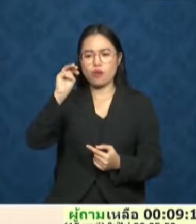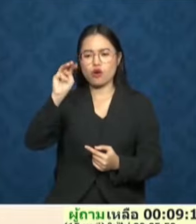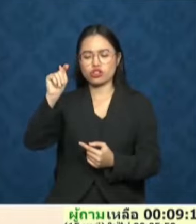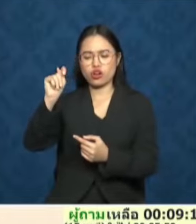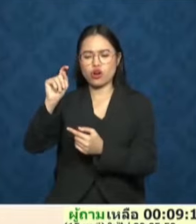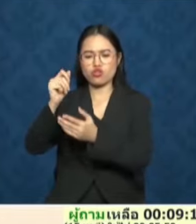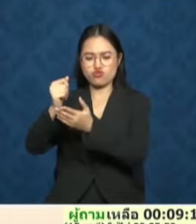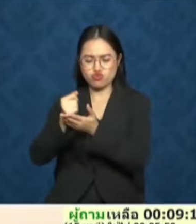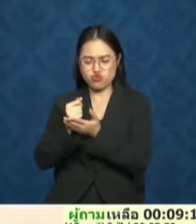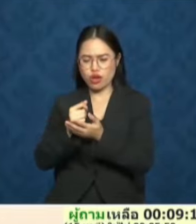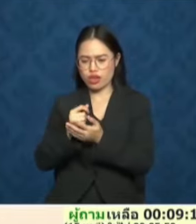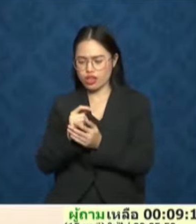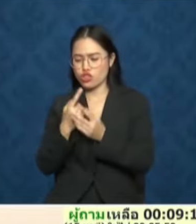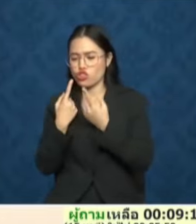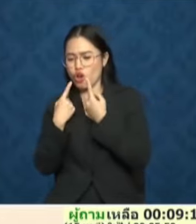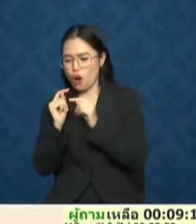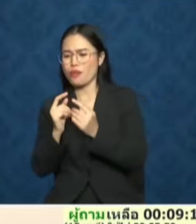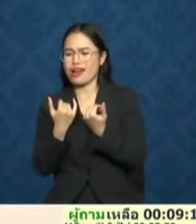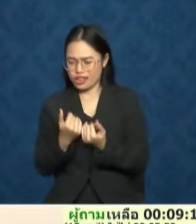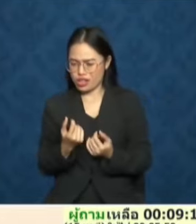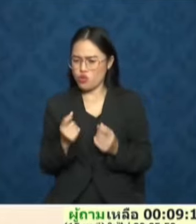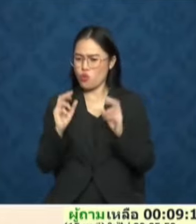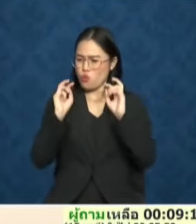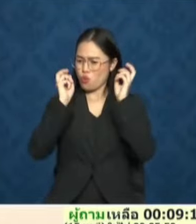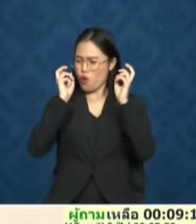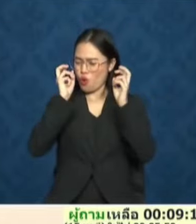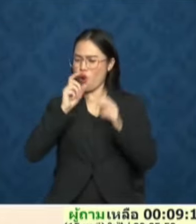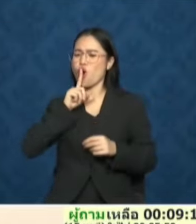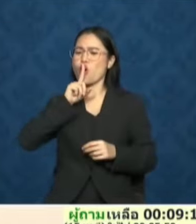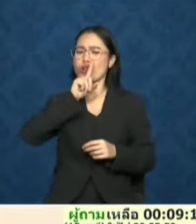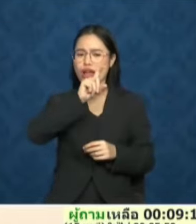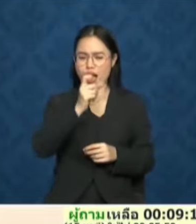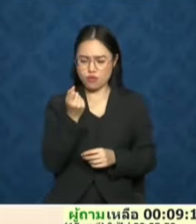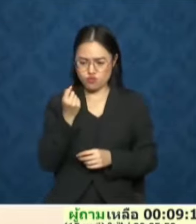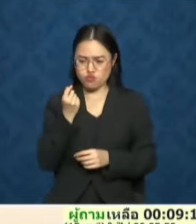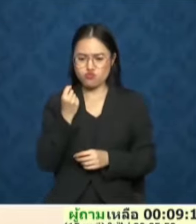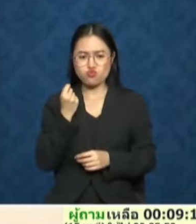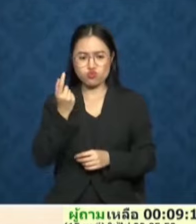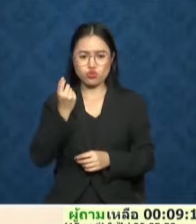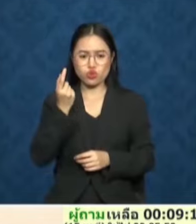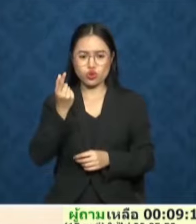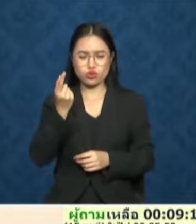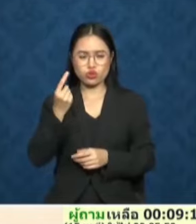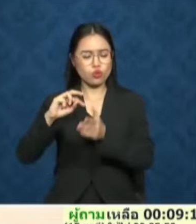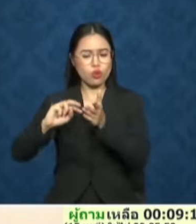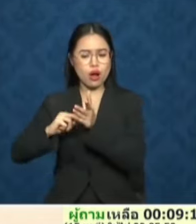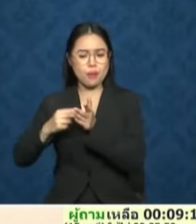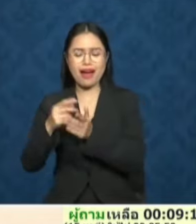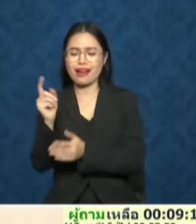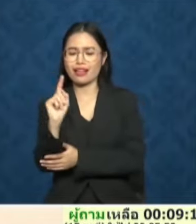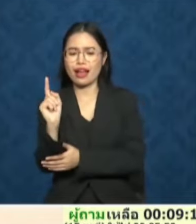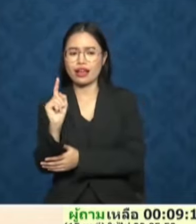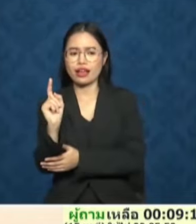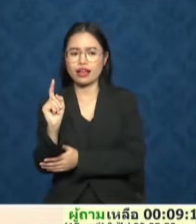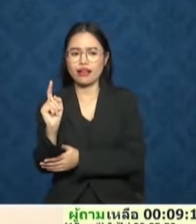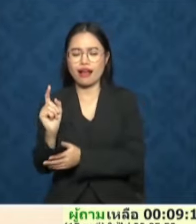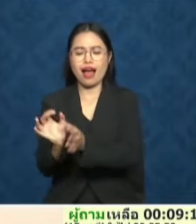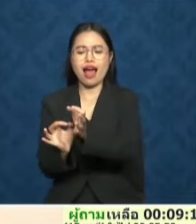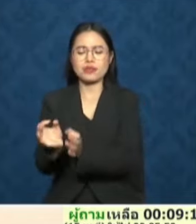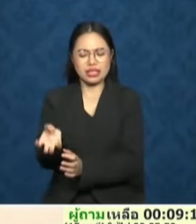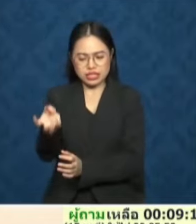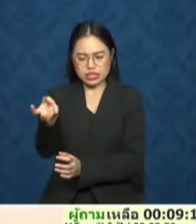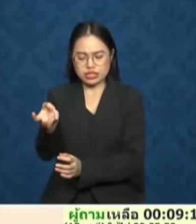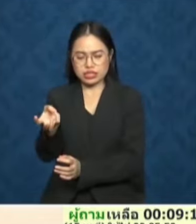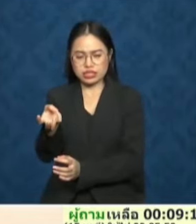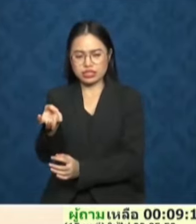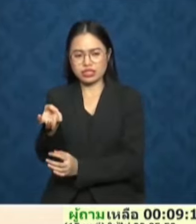อันนี้ไมใช่ยัตินะครัเป็กฒทู้สดดูข้บครั éxก็ทุกสดคืออธิบานนิดหนึ่